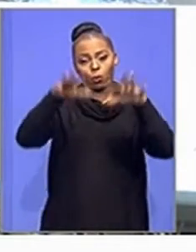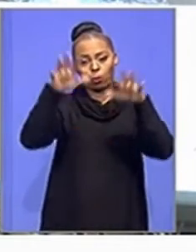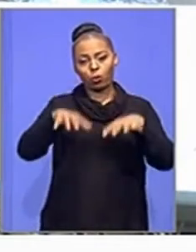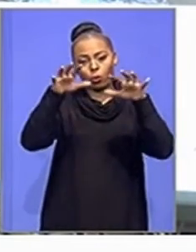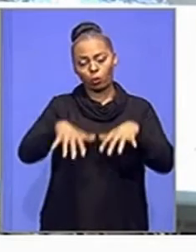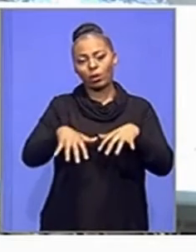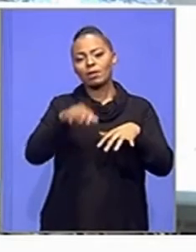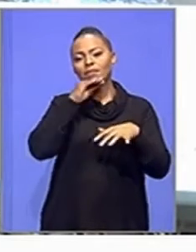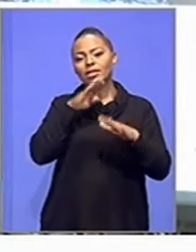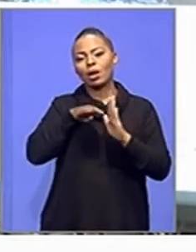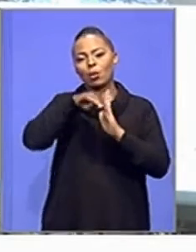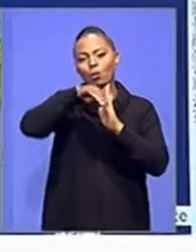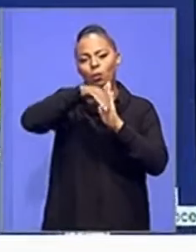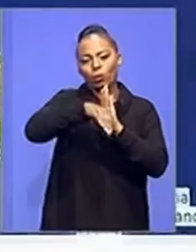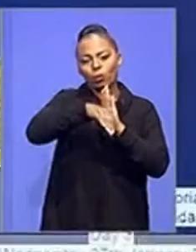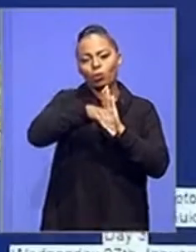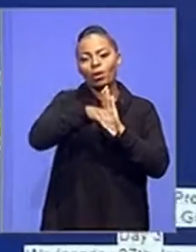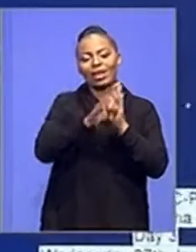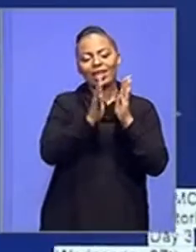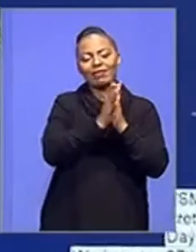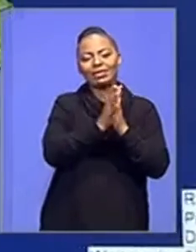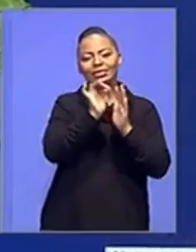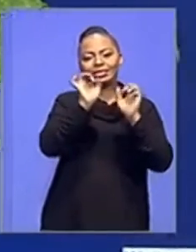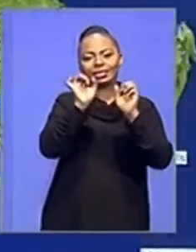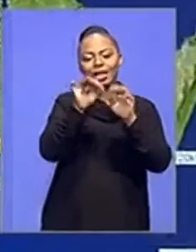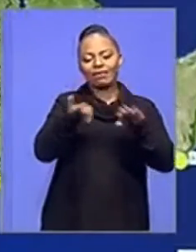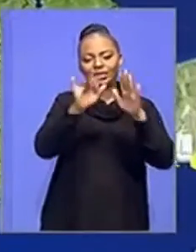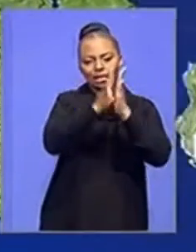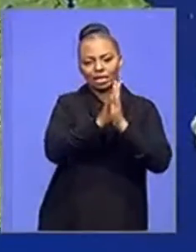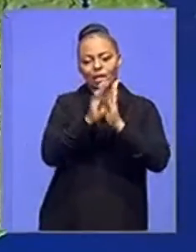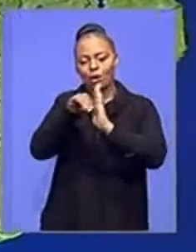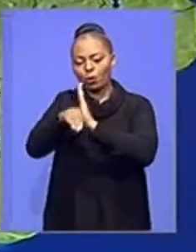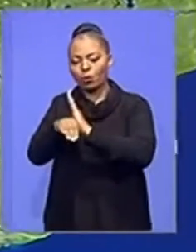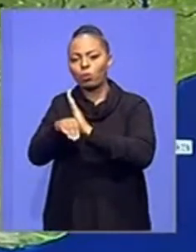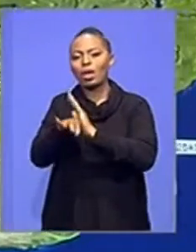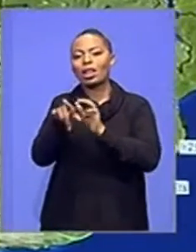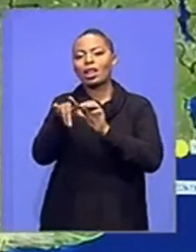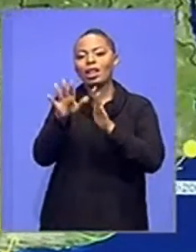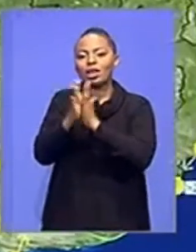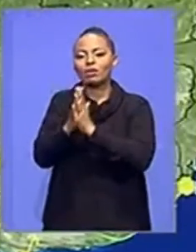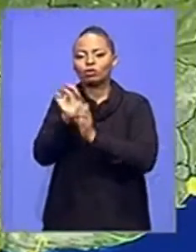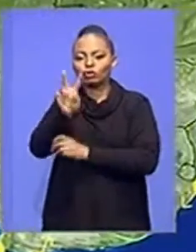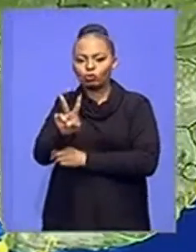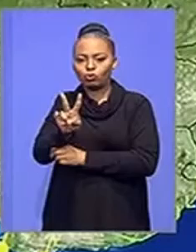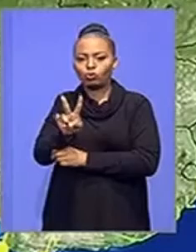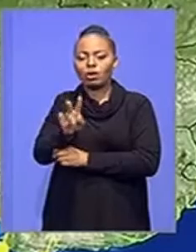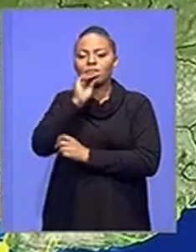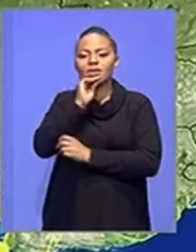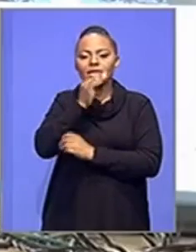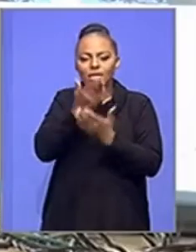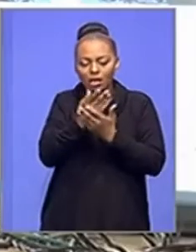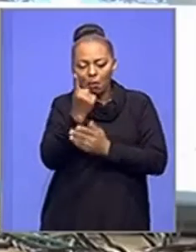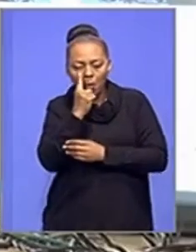kapa level e from level 10 re ise ko level 4 or level 2 goreng gore re bontshe gore jwale se re tla sheba le haholo